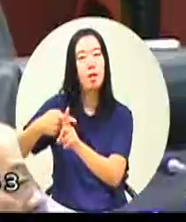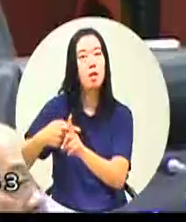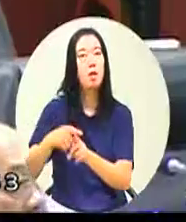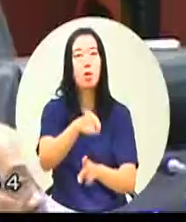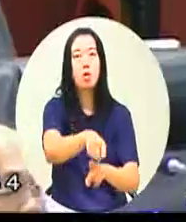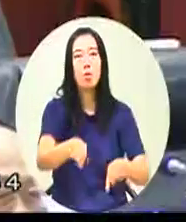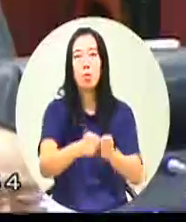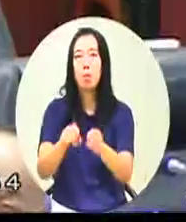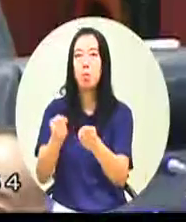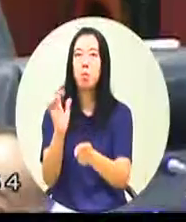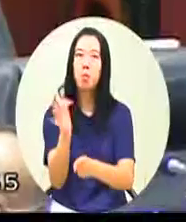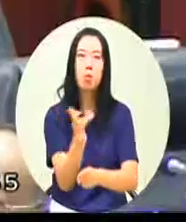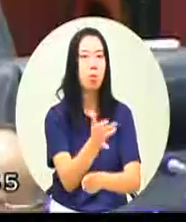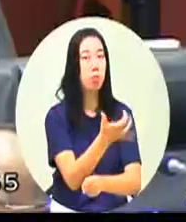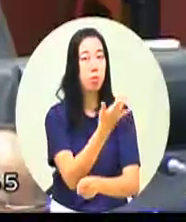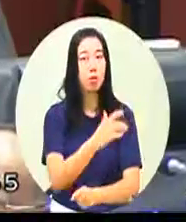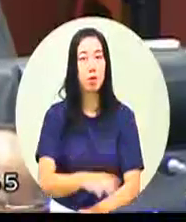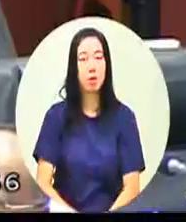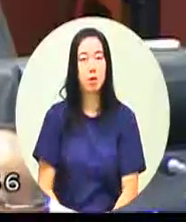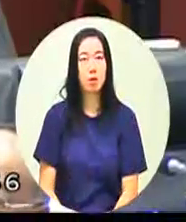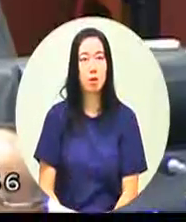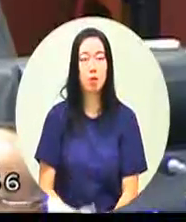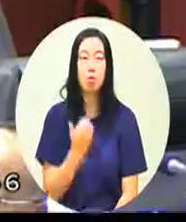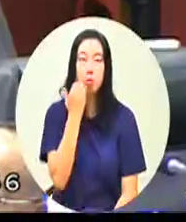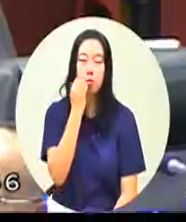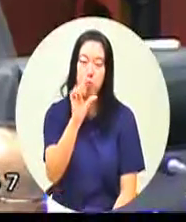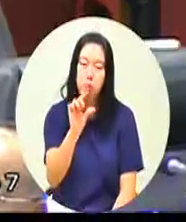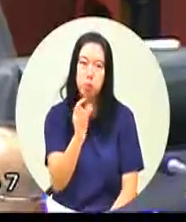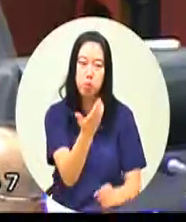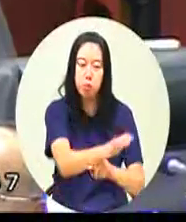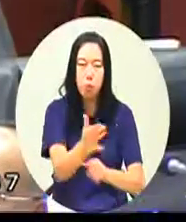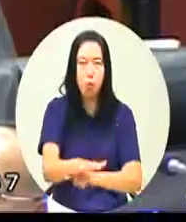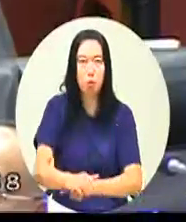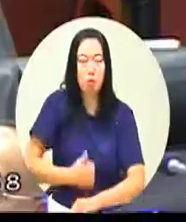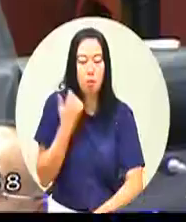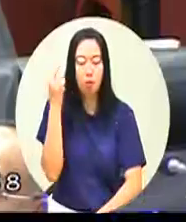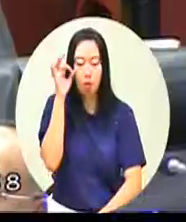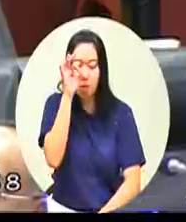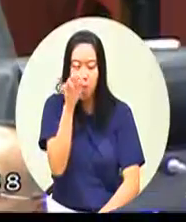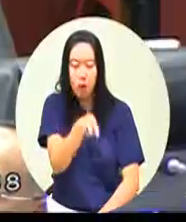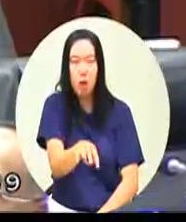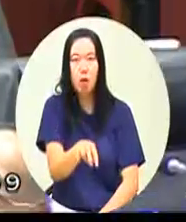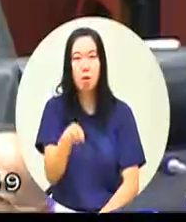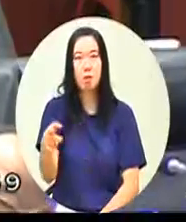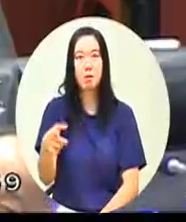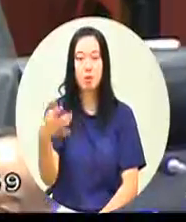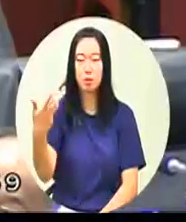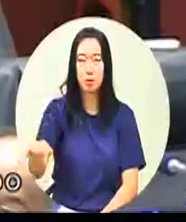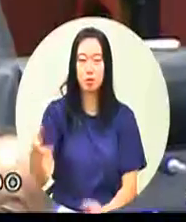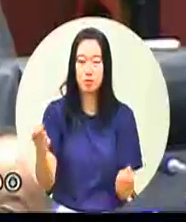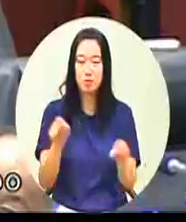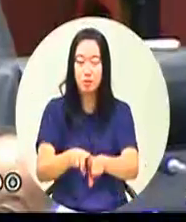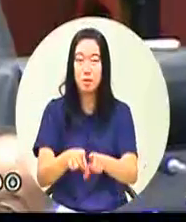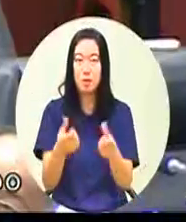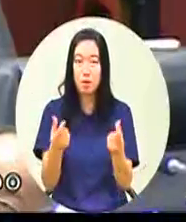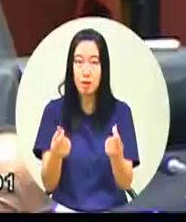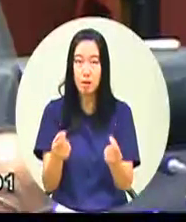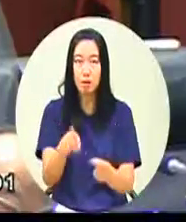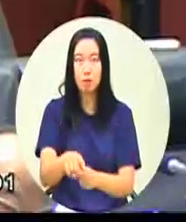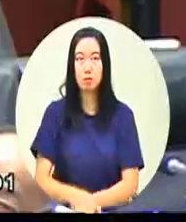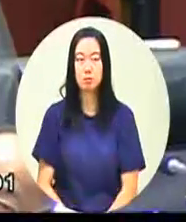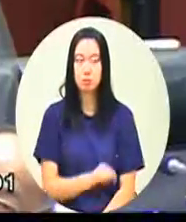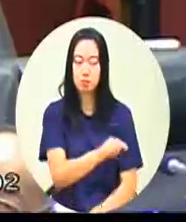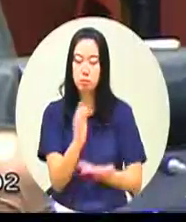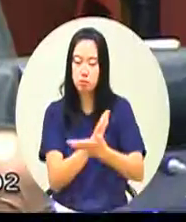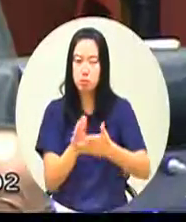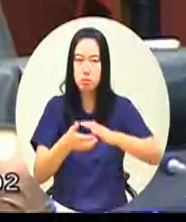鱼苗、虾苗，嘿呐，哪有徛位吼？你真正看无，都甲水相像啊，所以讲因个认定